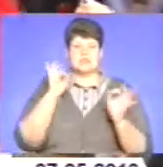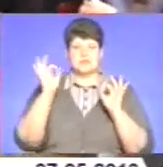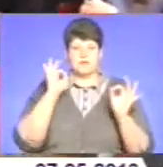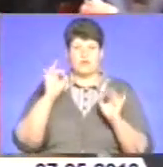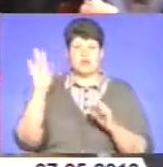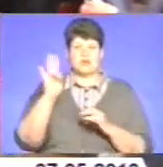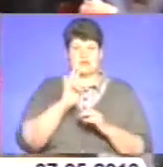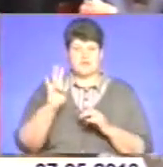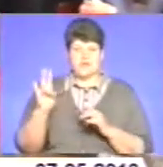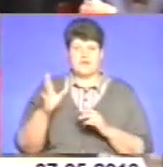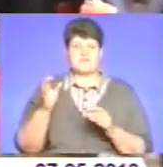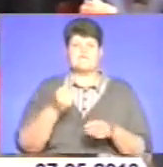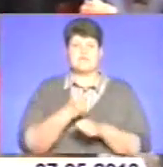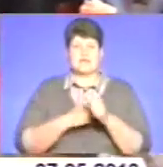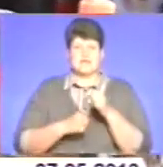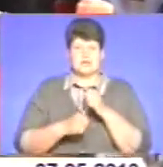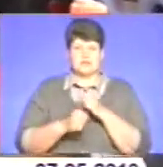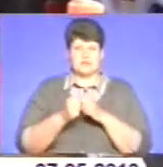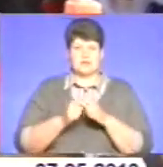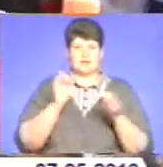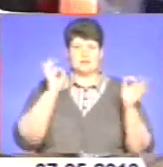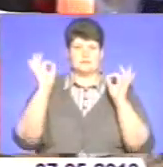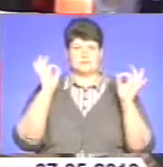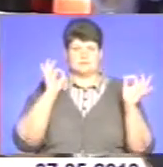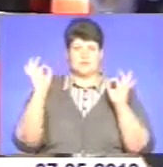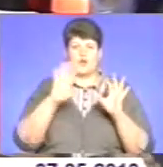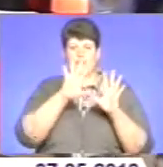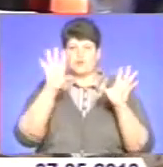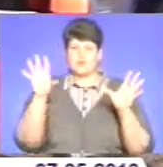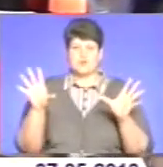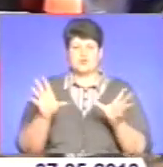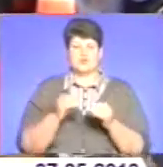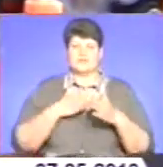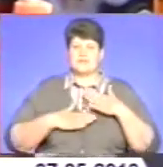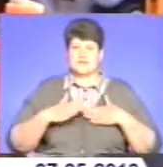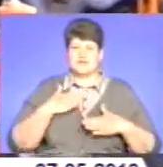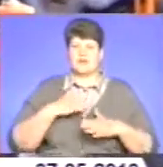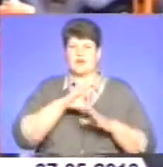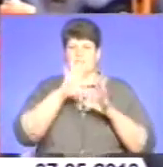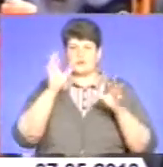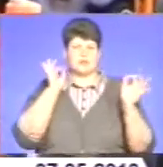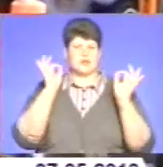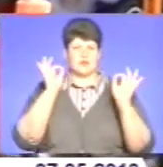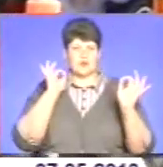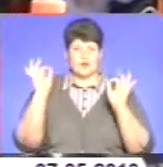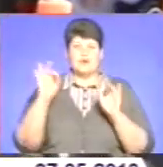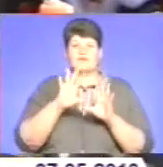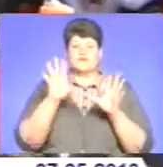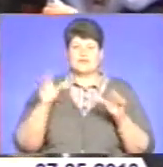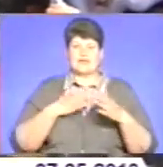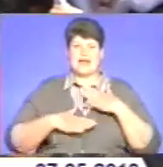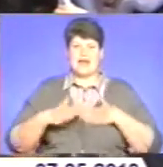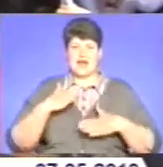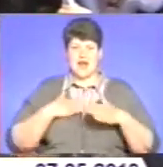дзвонить великодні, голосні, всюди втіха, всюди гомін, всюди